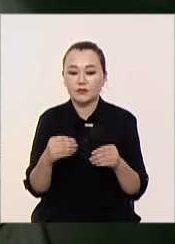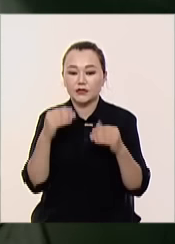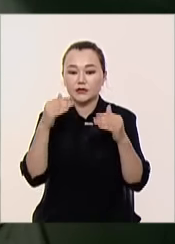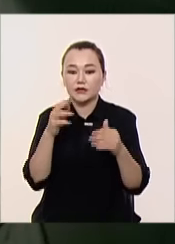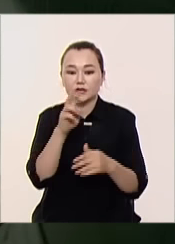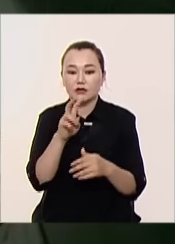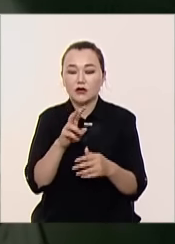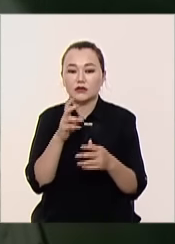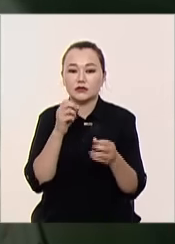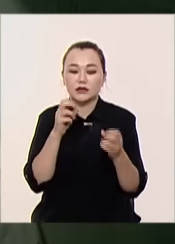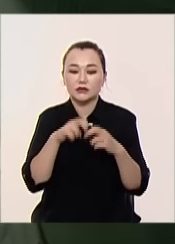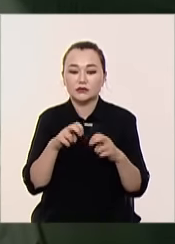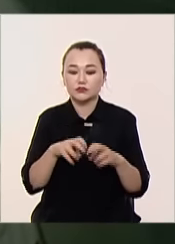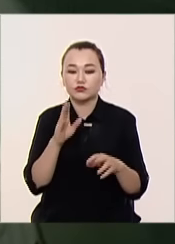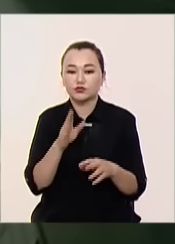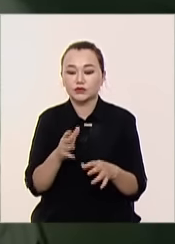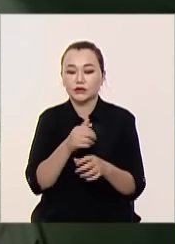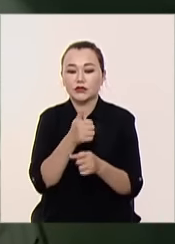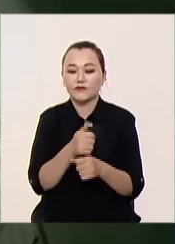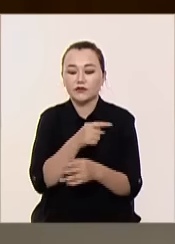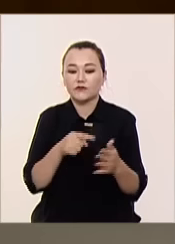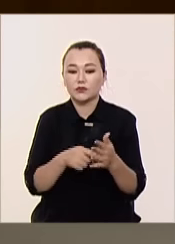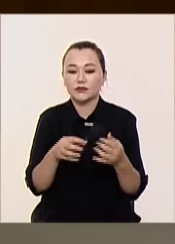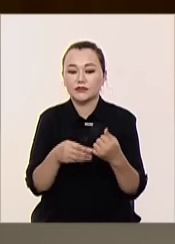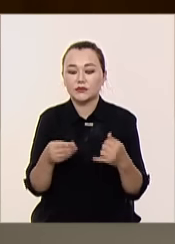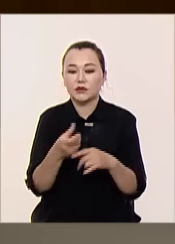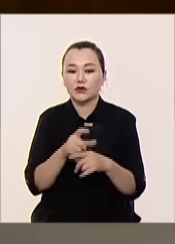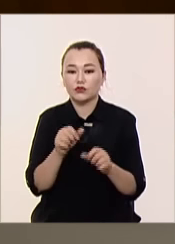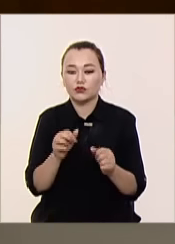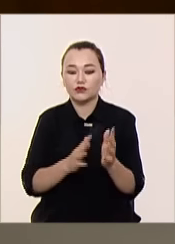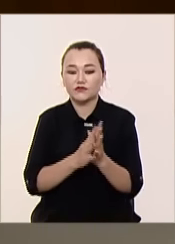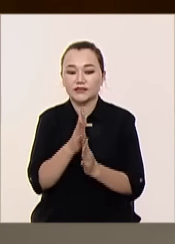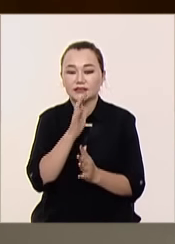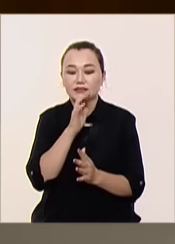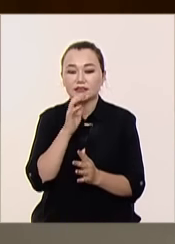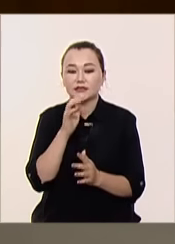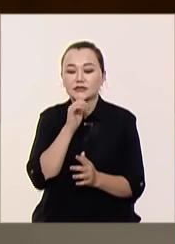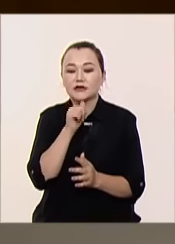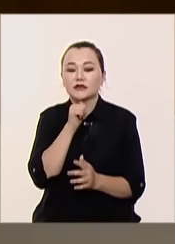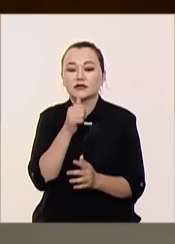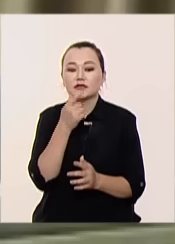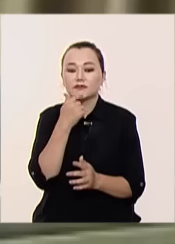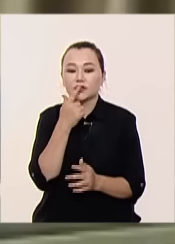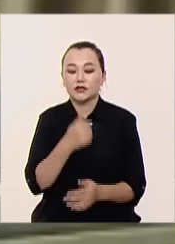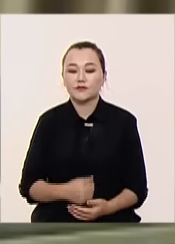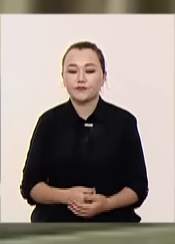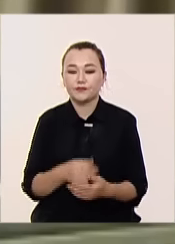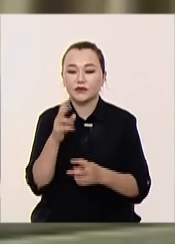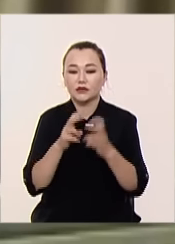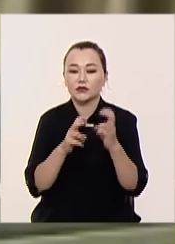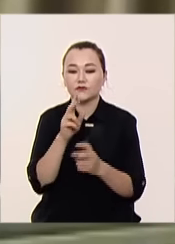инфляция, цену пересмотрят. Еще один главный вопрос – земли, на которых можно выращивать сахарную свеклу. Заводы